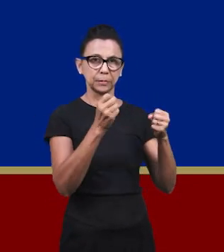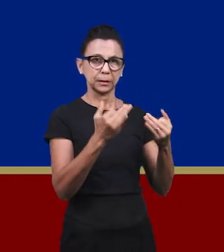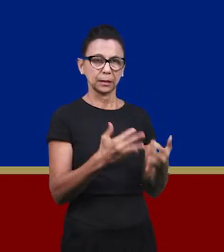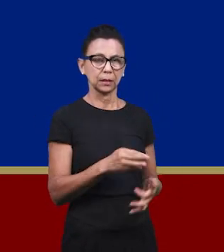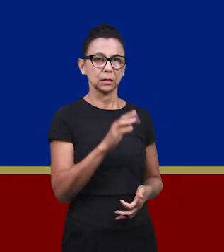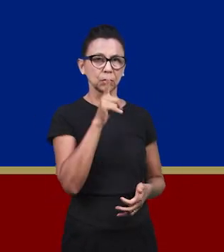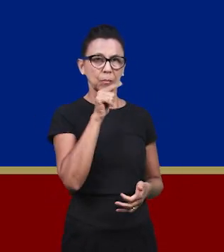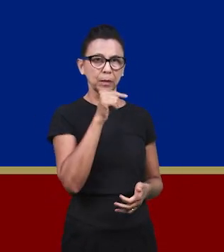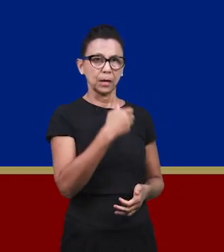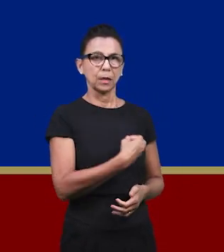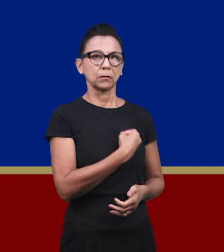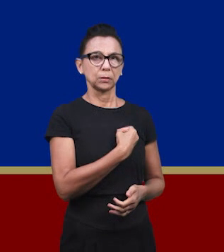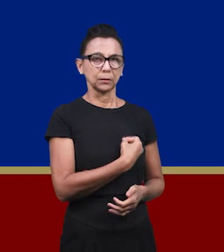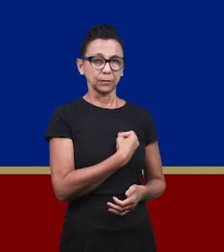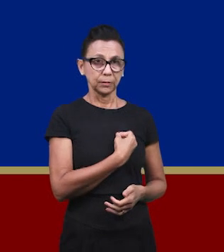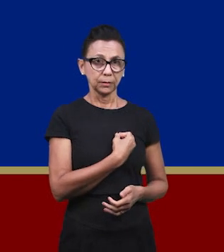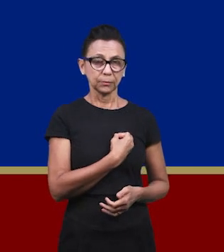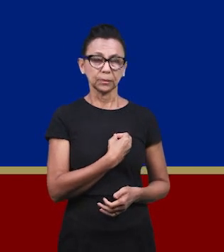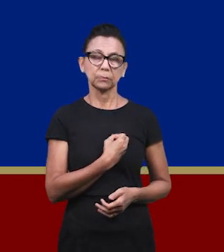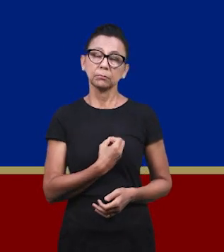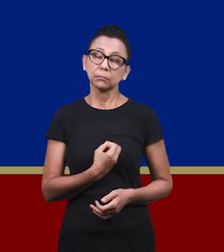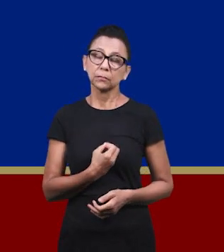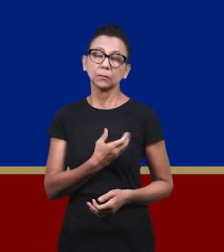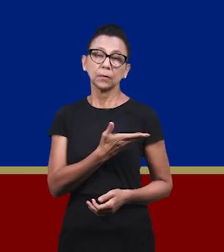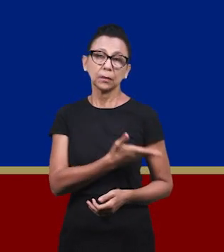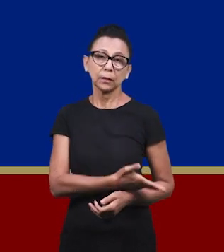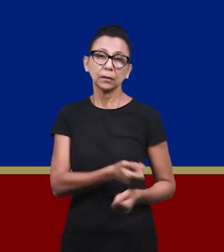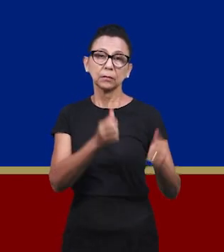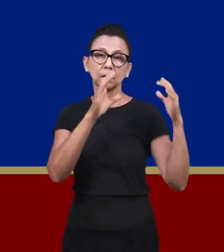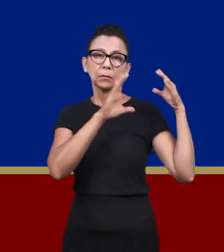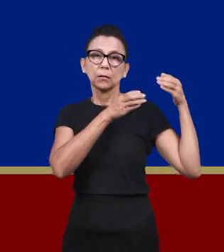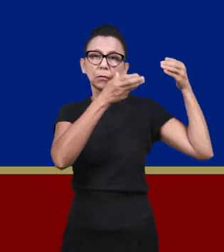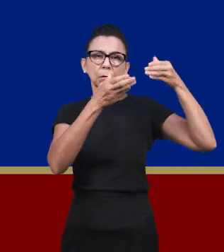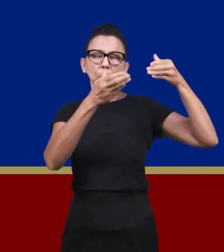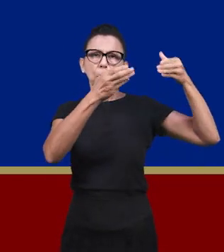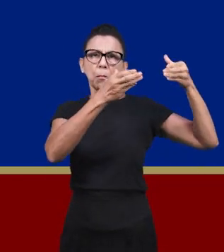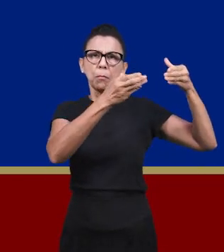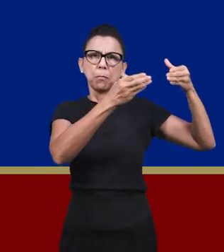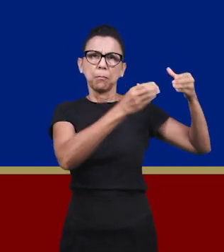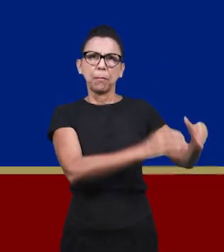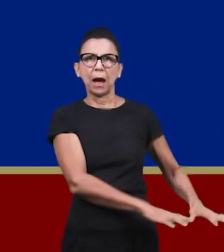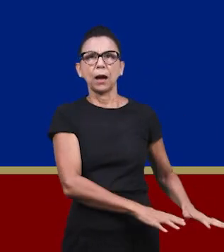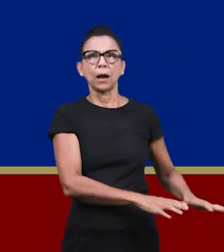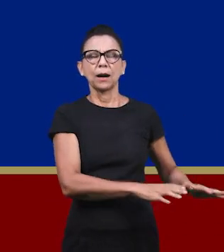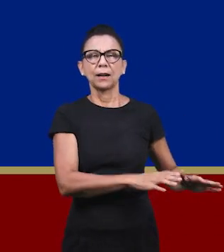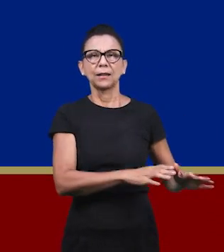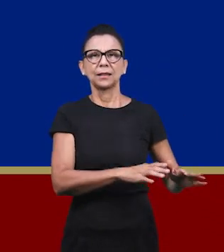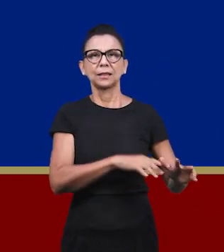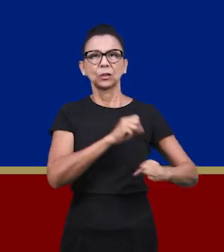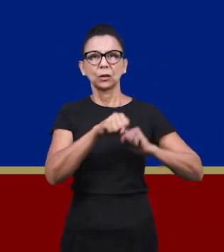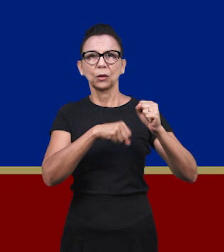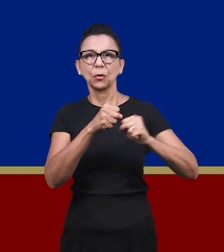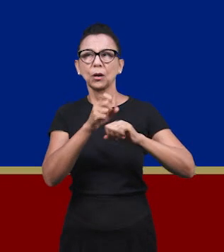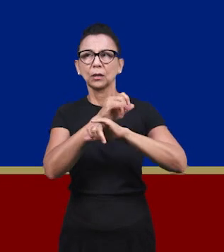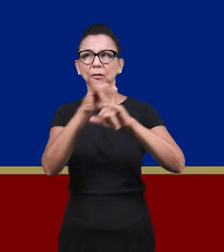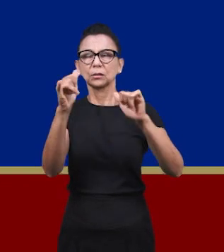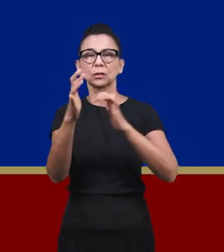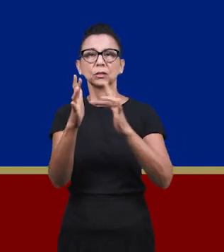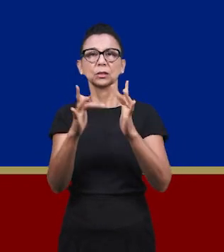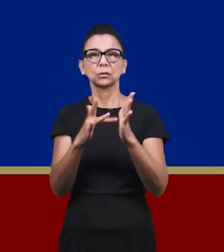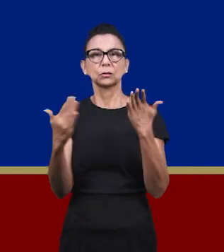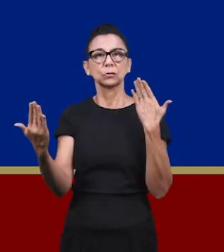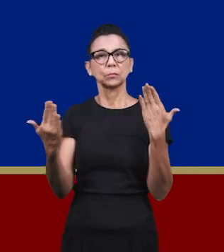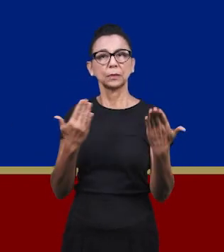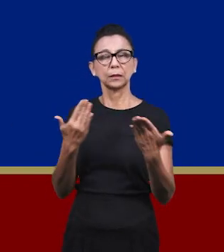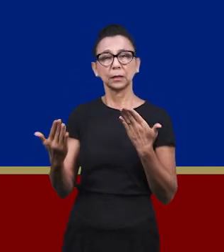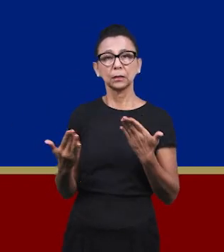sa couche et elle va annoncer Jésus en montrant que quand l'homme il a une rencontre avec le Seigneur